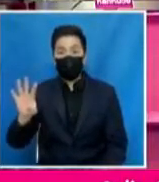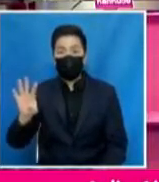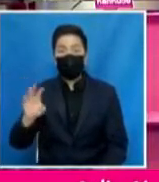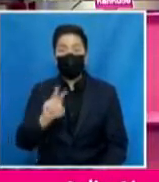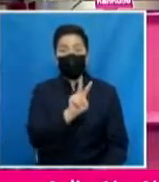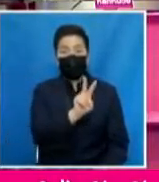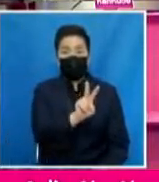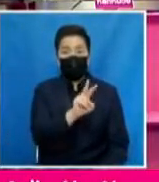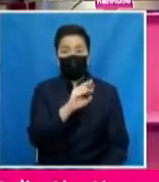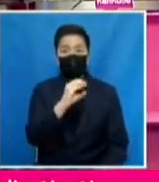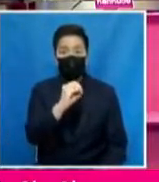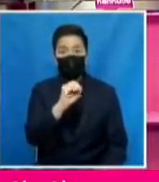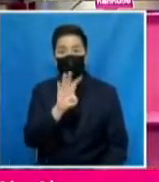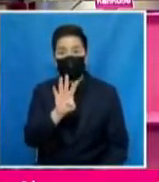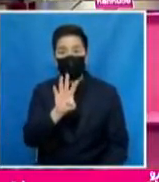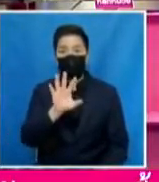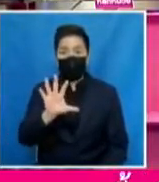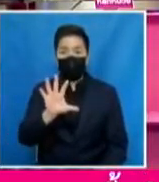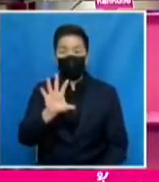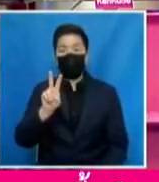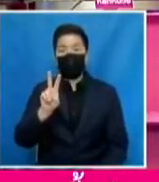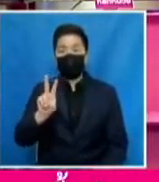2045284